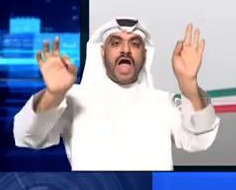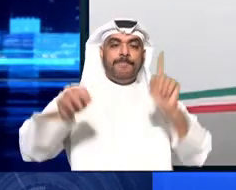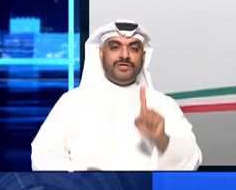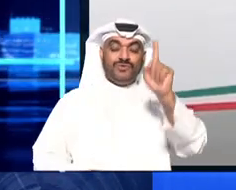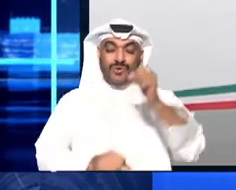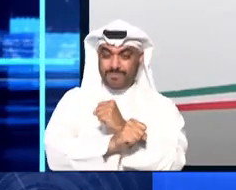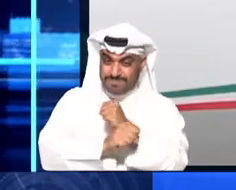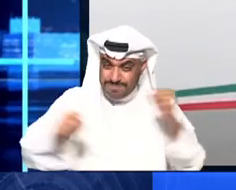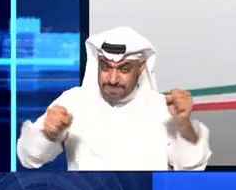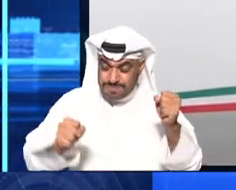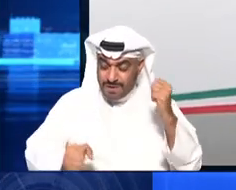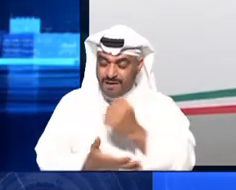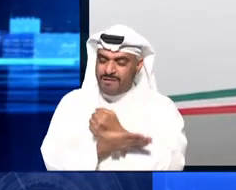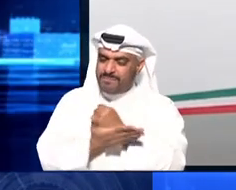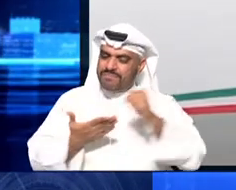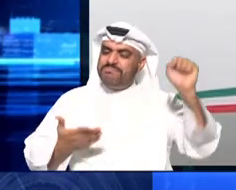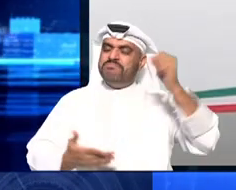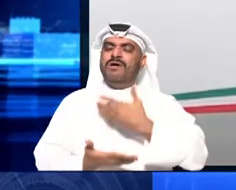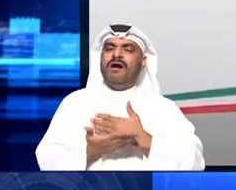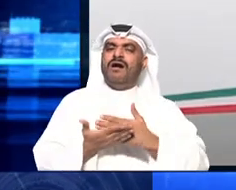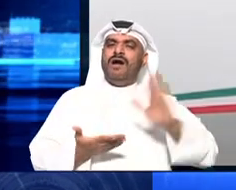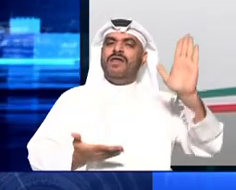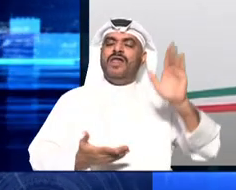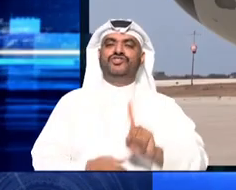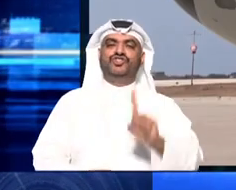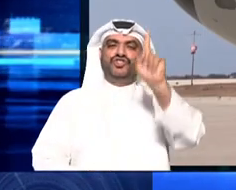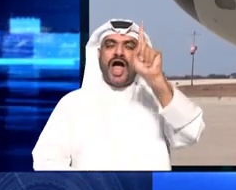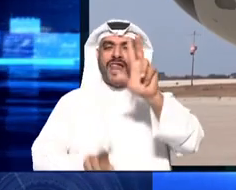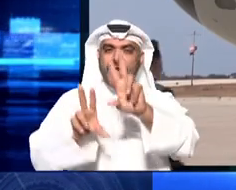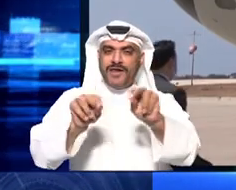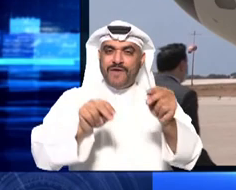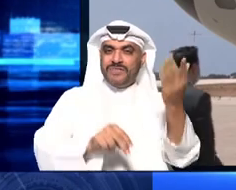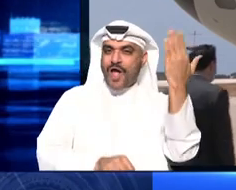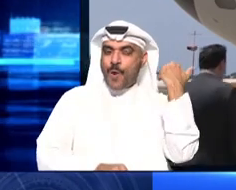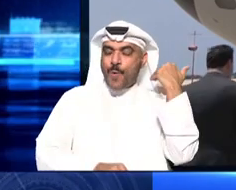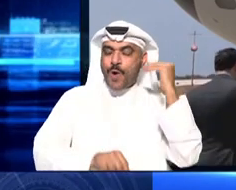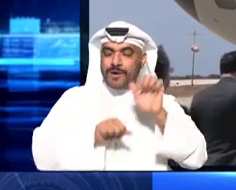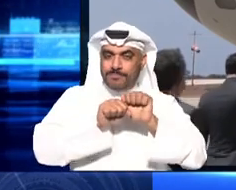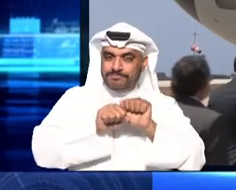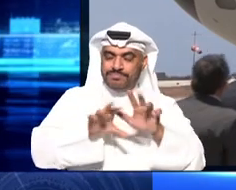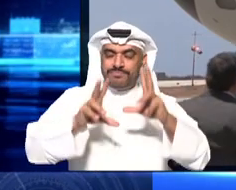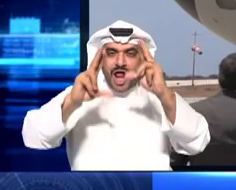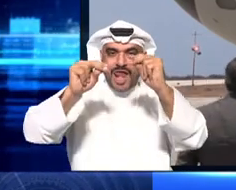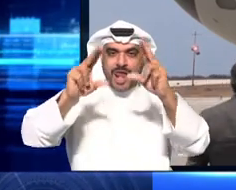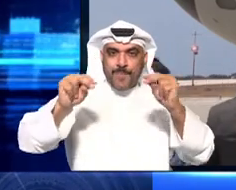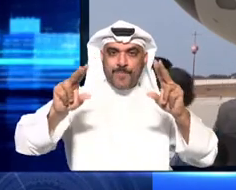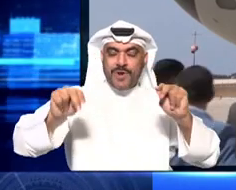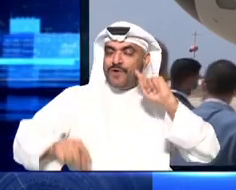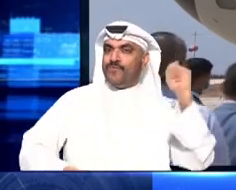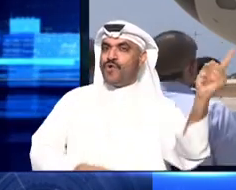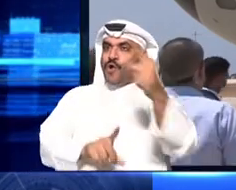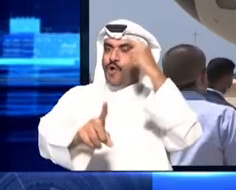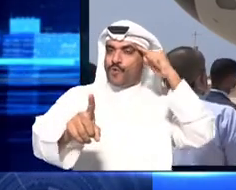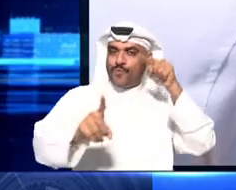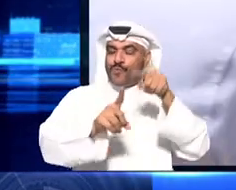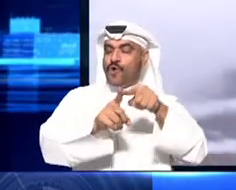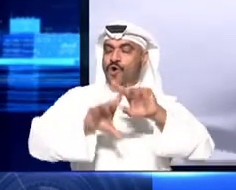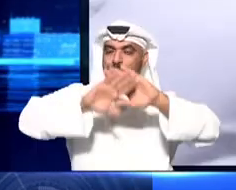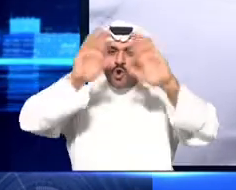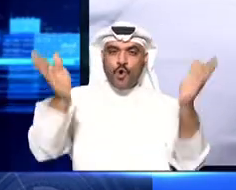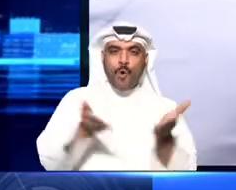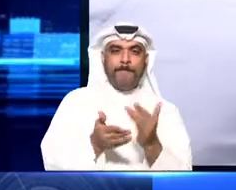التفجير، ليعود لبنان كما كان دائما منارة ومصدر إشعاع للأمة العربية